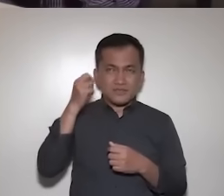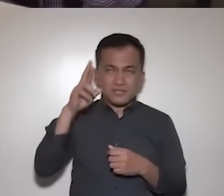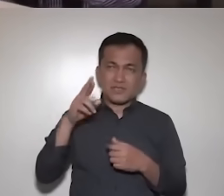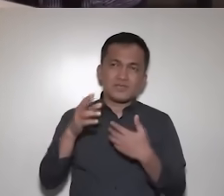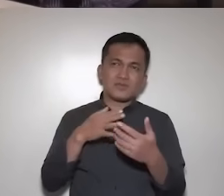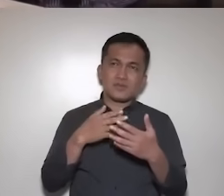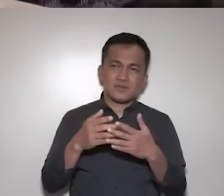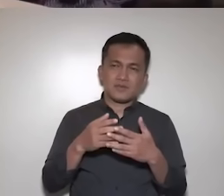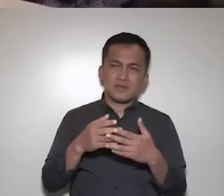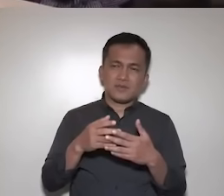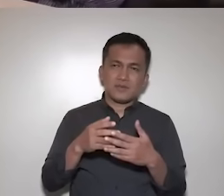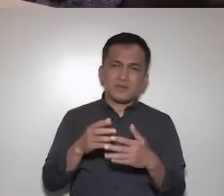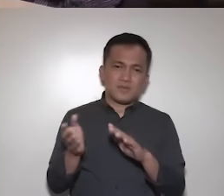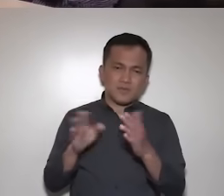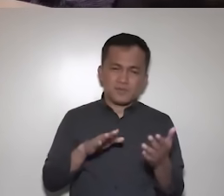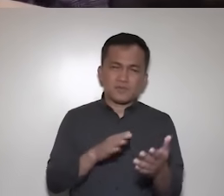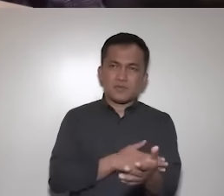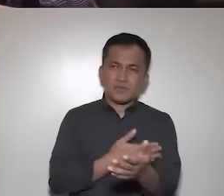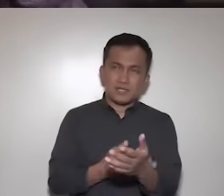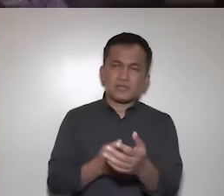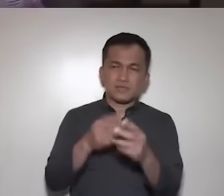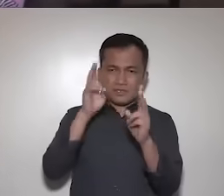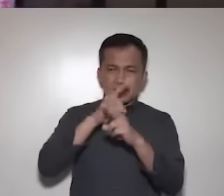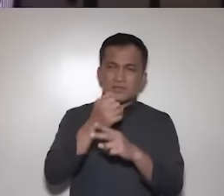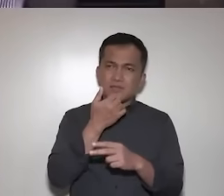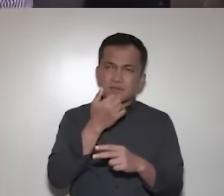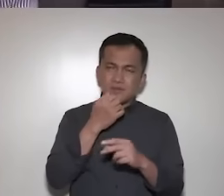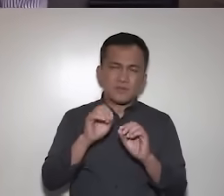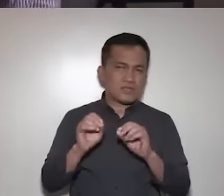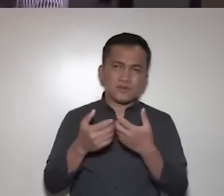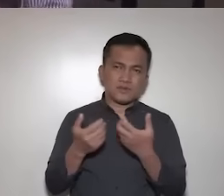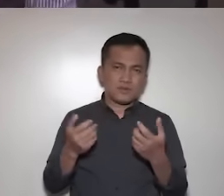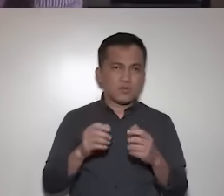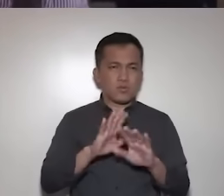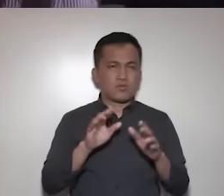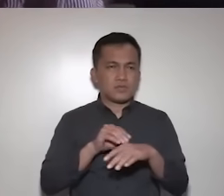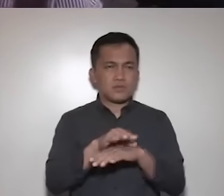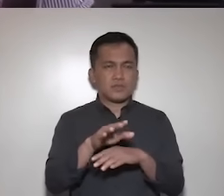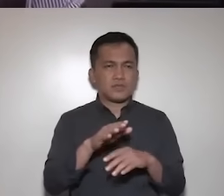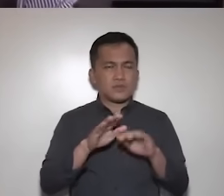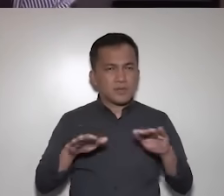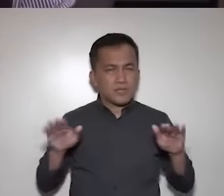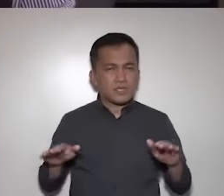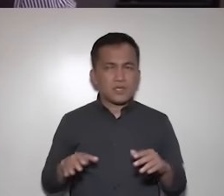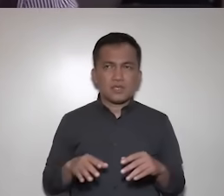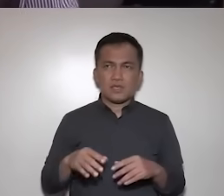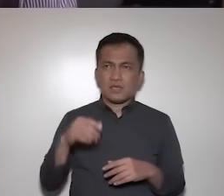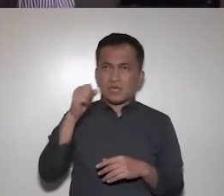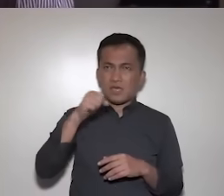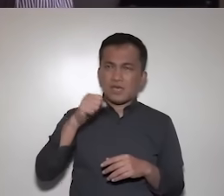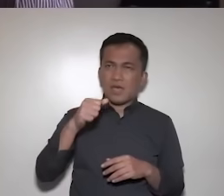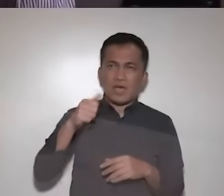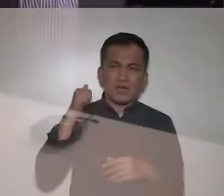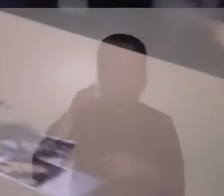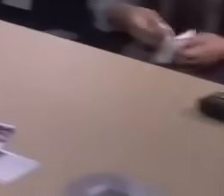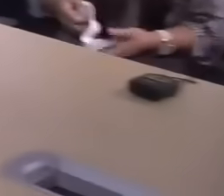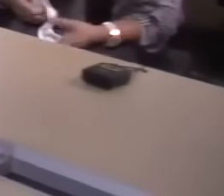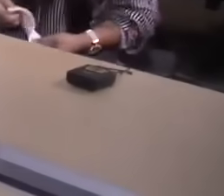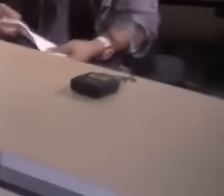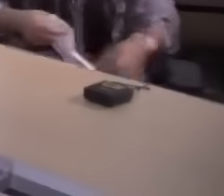na po yung mga anak ko, nagkamali po talaga ako, pero wala na po kami niyan. Oo, dami yung mga bata. Oo nga, ayaw mo kasi akong